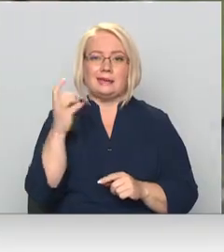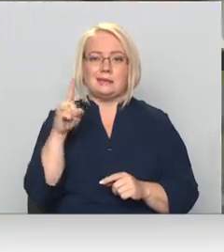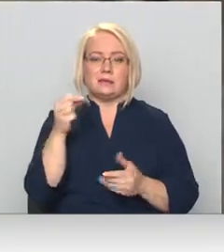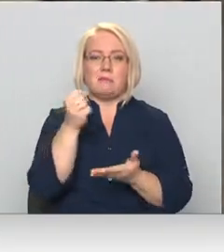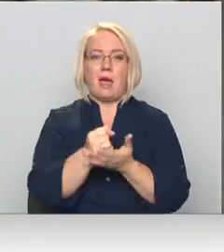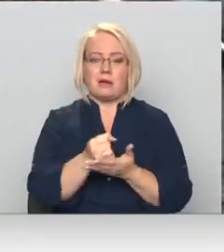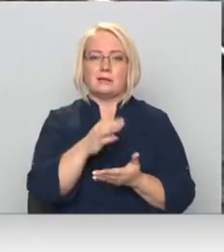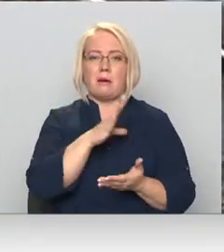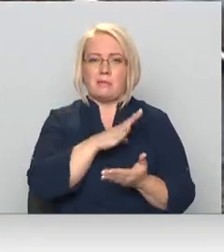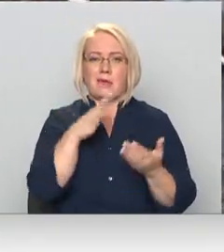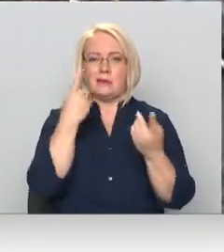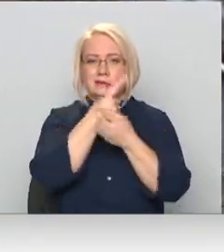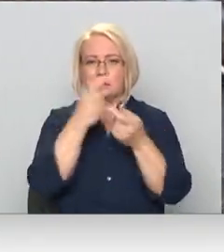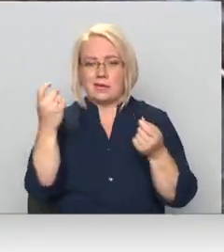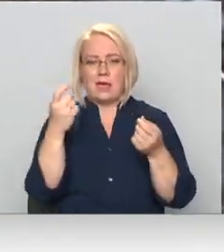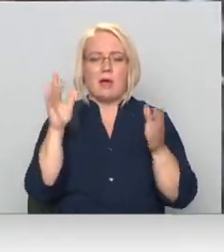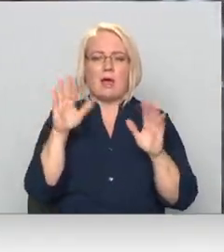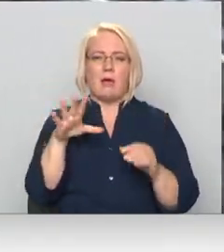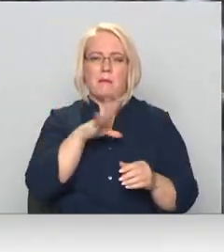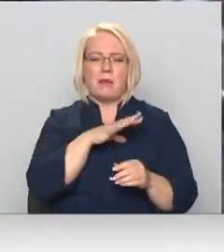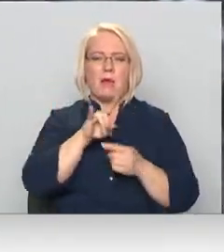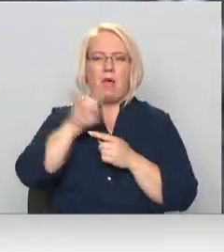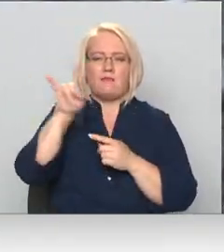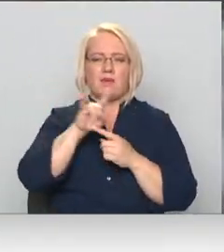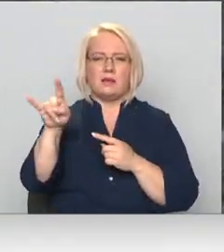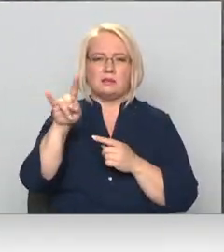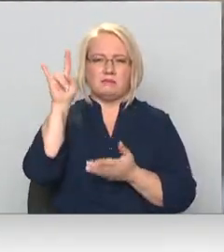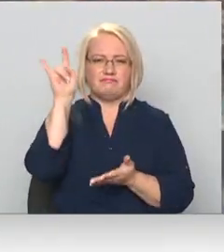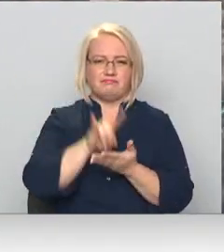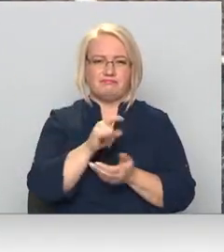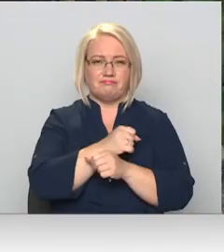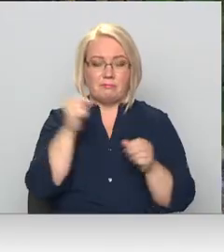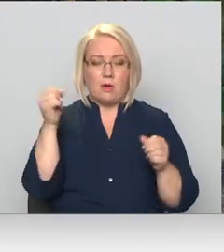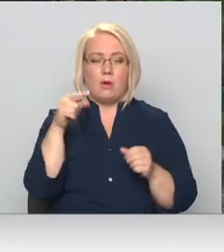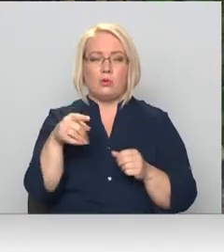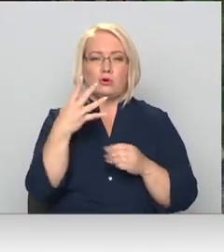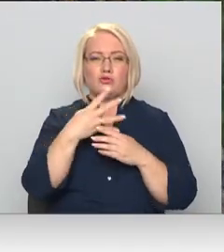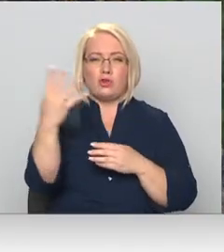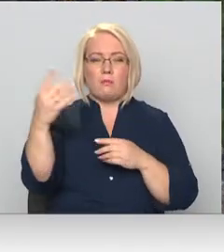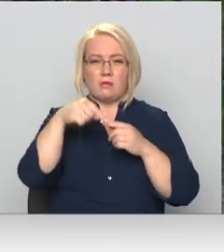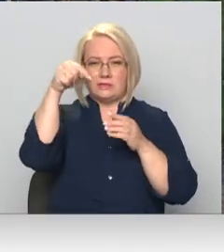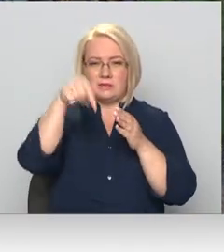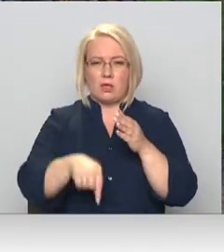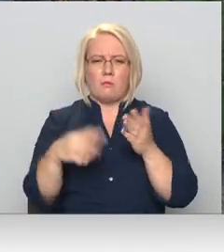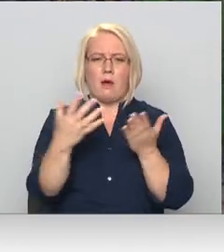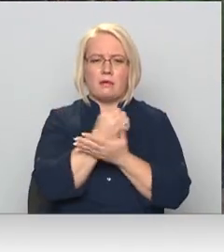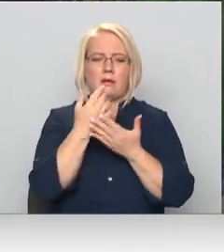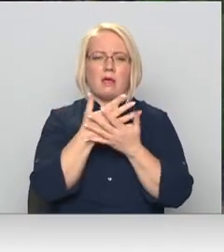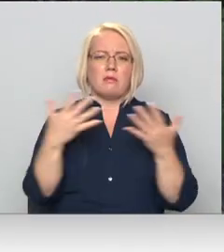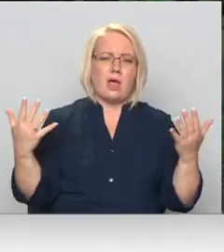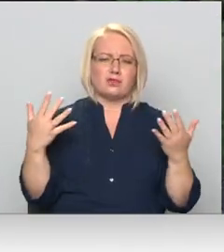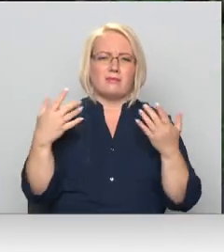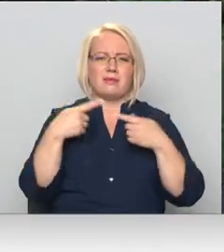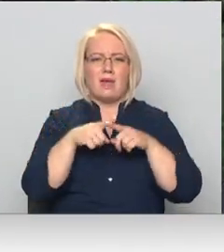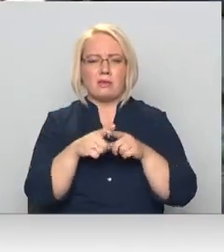bija ziņas par kara laikā notriektu padomju armijas lidmašīnu. Ekspedīcijas laikā 4 metru dziļumā tika atrasti dažādi lidmašīnas